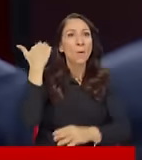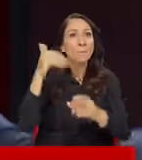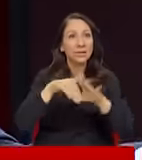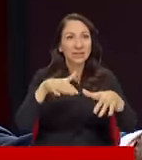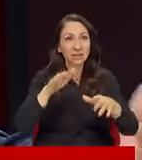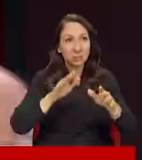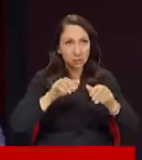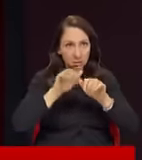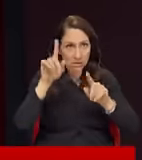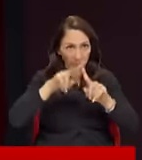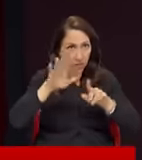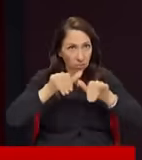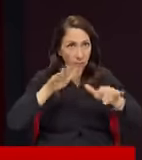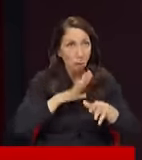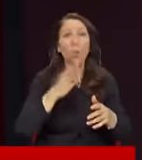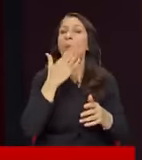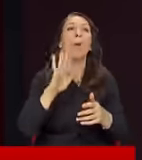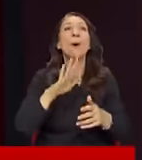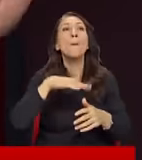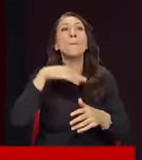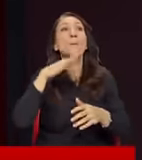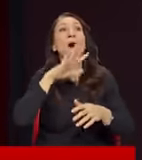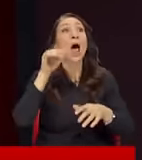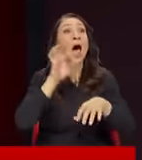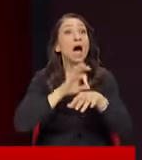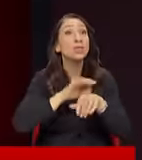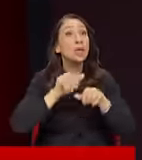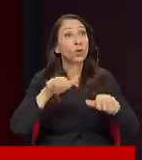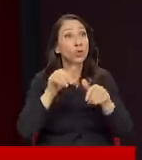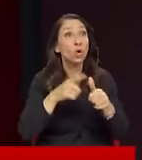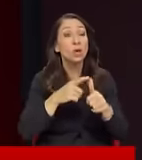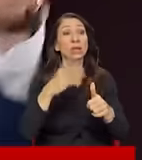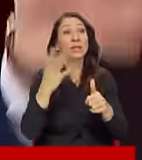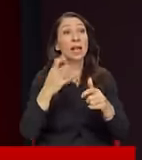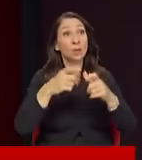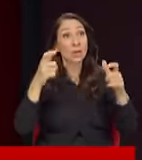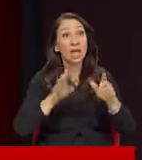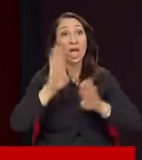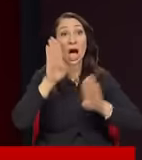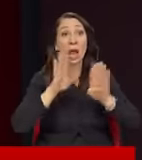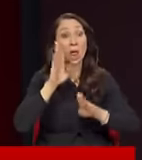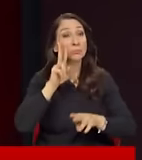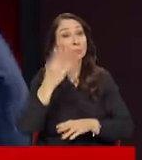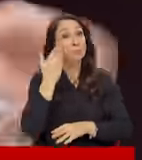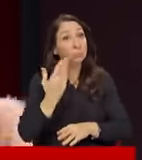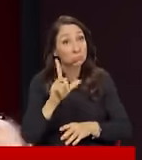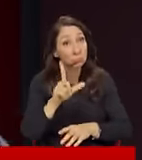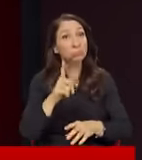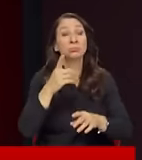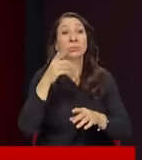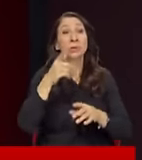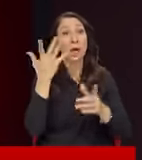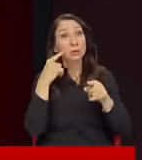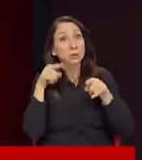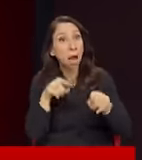meclisin nakleni mi vardı? Meclisi veriyoruz, başkan her anını yayınlıyor. Daha ileri gideyim, ihalelerini yayınlıyor, encümenini daha